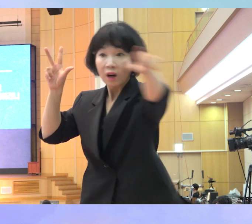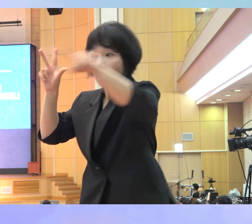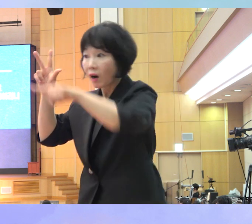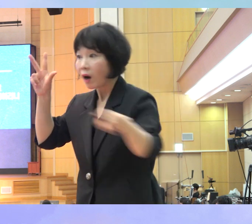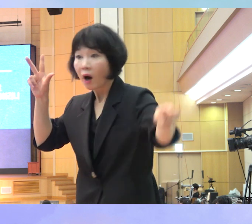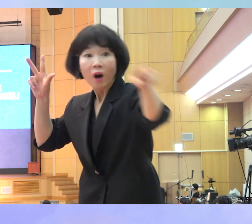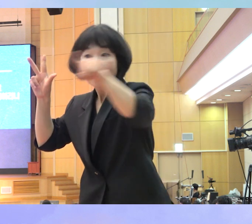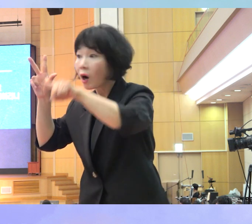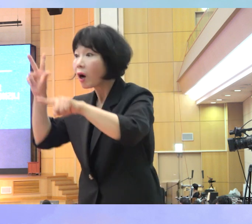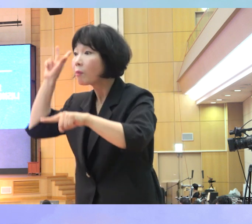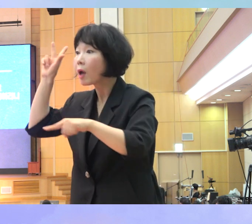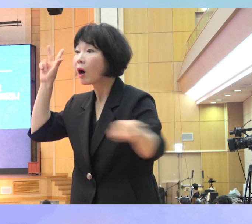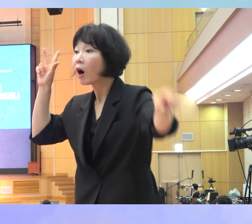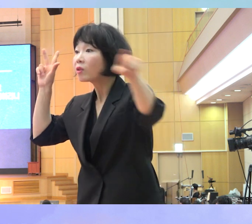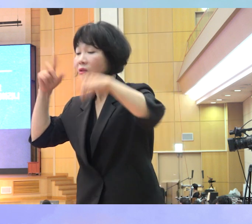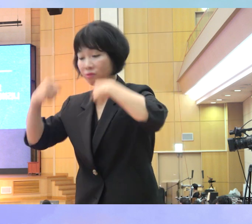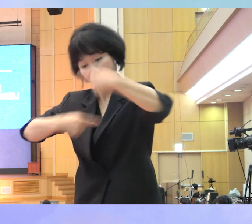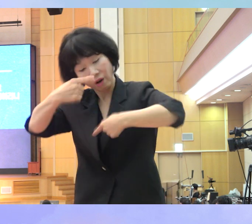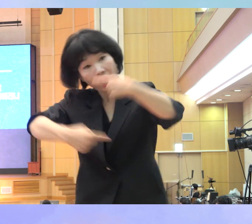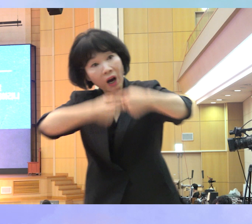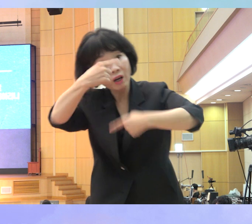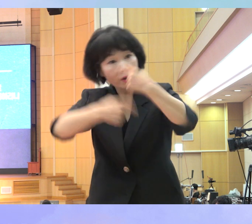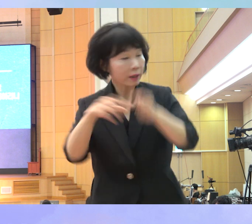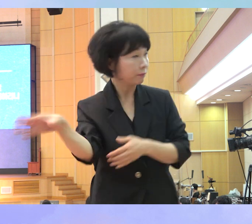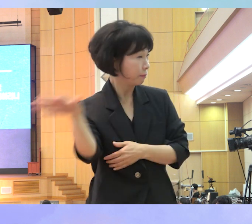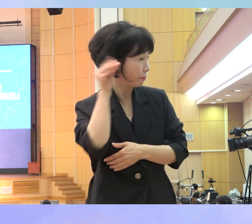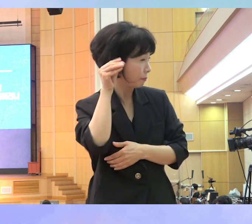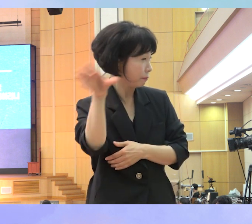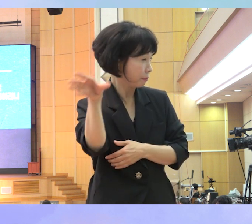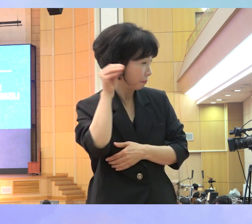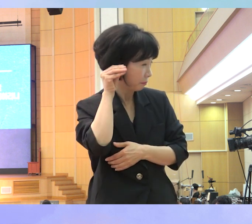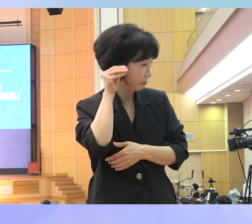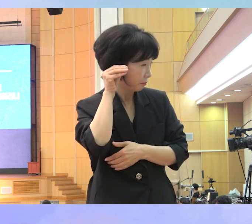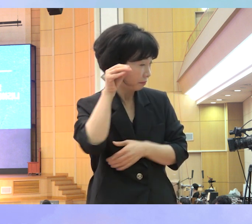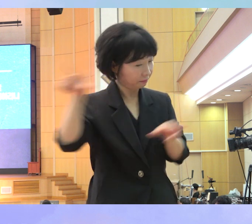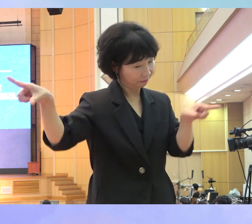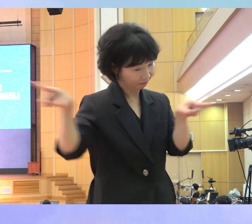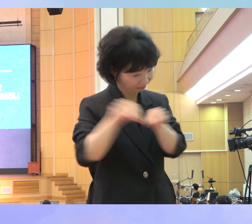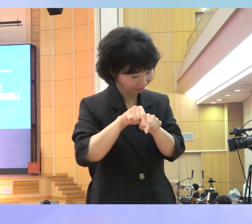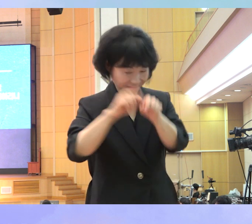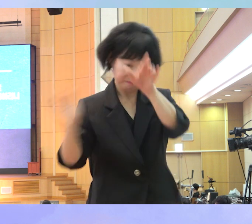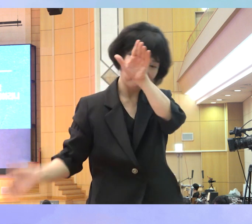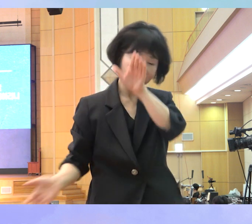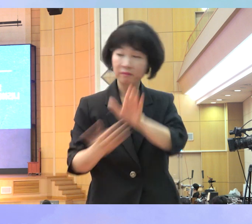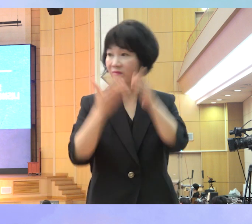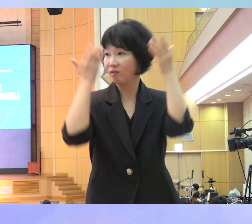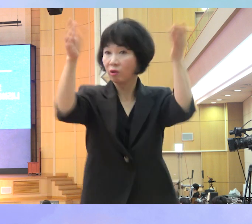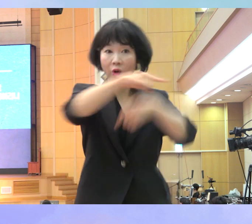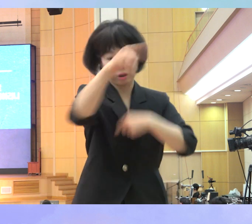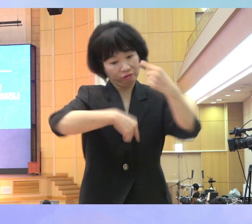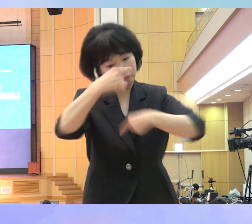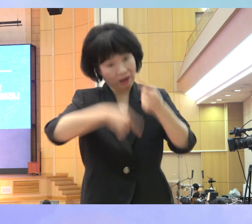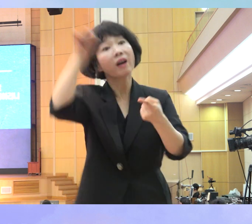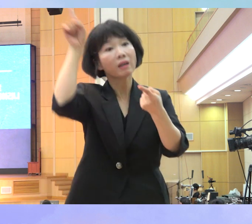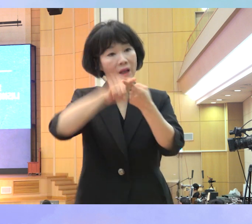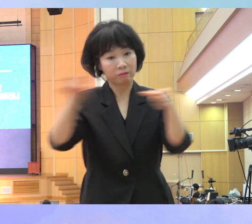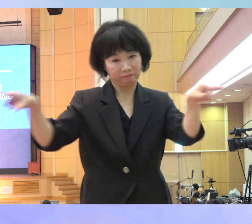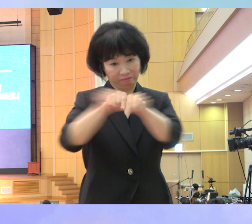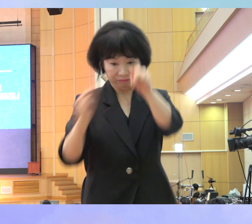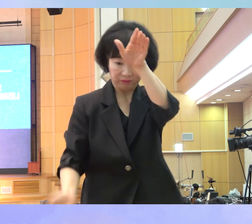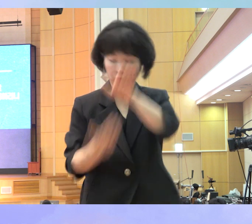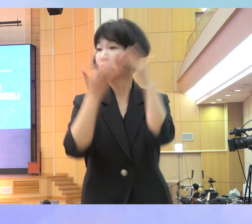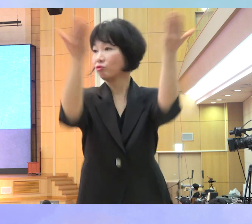너희가 하는 그 말이 내 귀에 뭐 한 대로? 들린 대로 내가 너희에게 뭐 하리니?